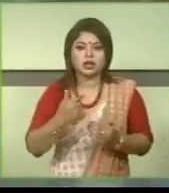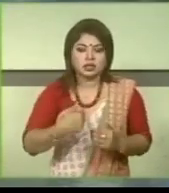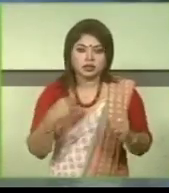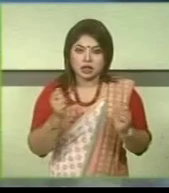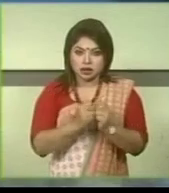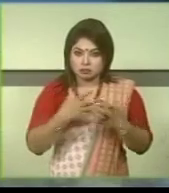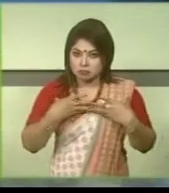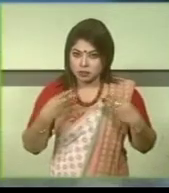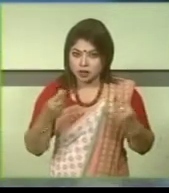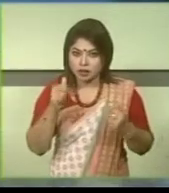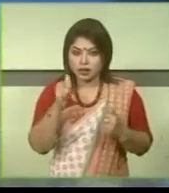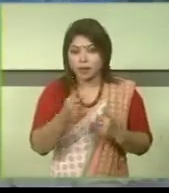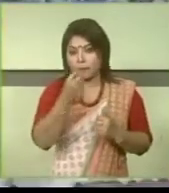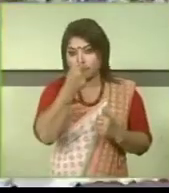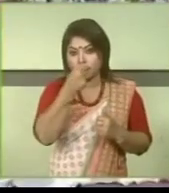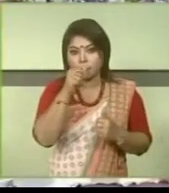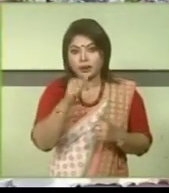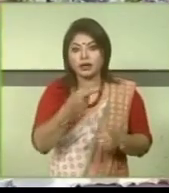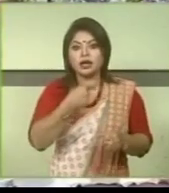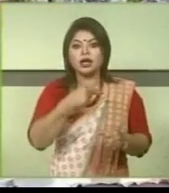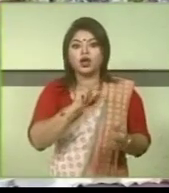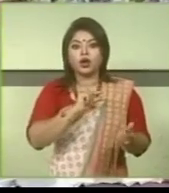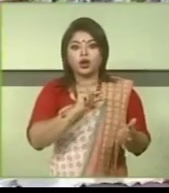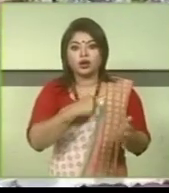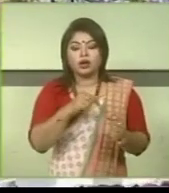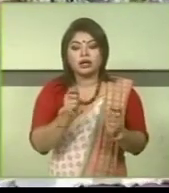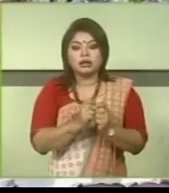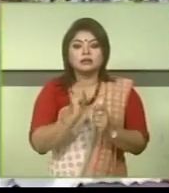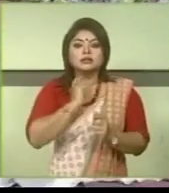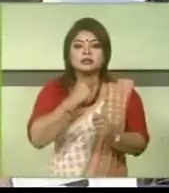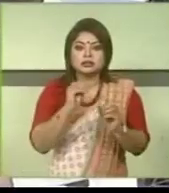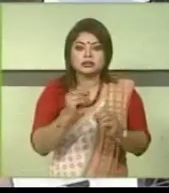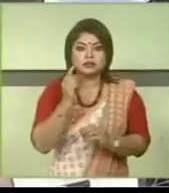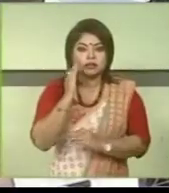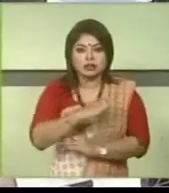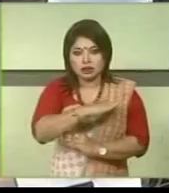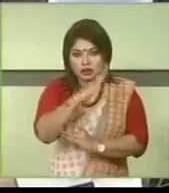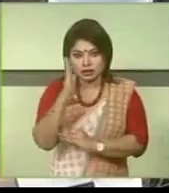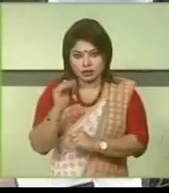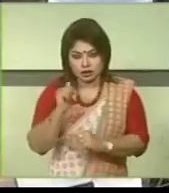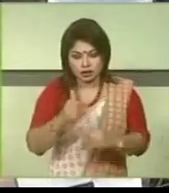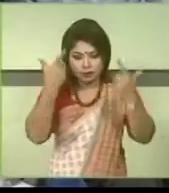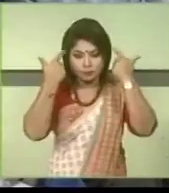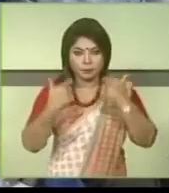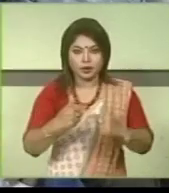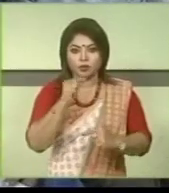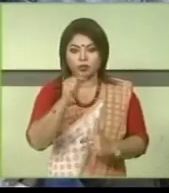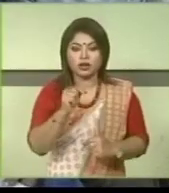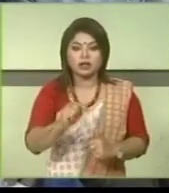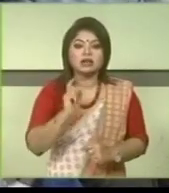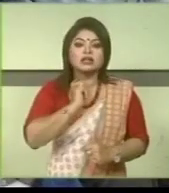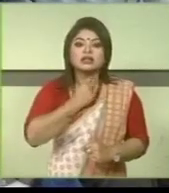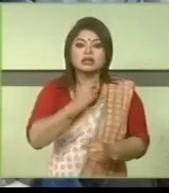তাদের। আজ ঢাকা মহিলা পলিটেকনিক ইনস্টিটিউটের আয়োজনে দিনব্যাপী জব ফেয়ারের উদ্বোধনী অনুষ্ঠানে তিনি একথা বলেন। কারিগরি শিক্ষা